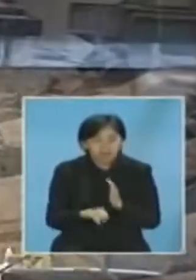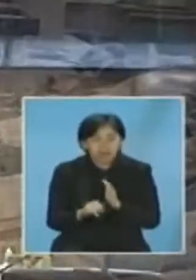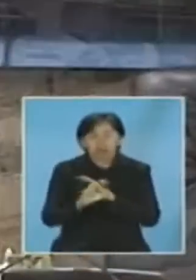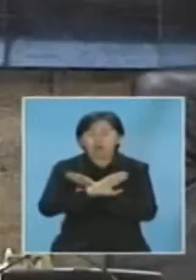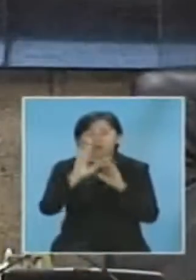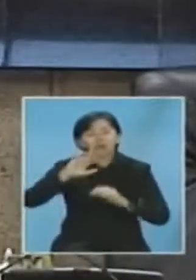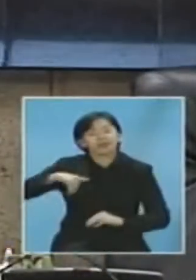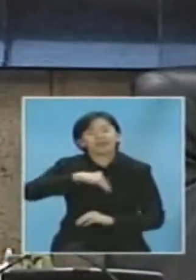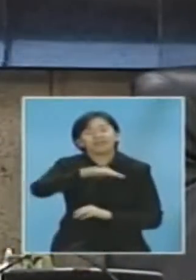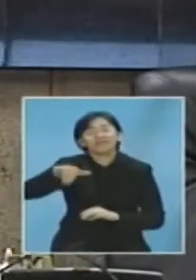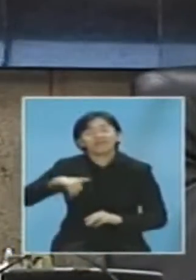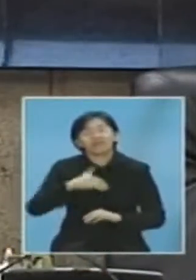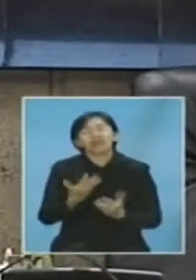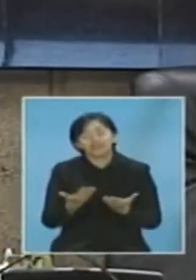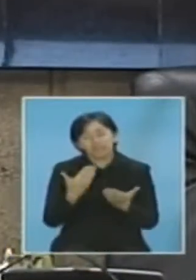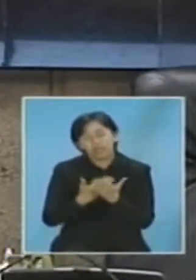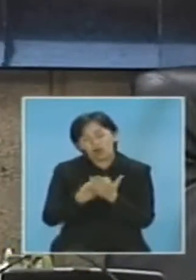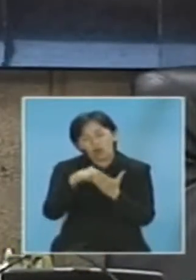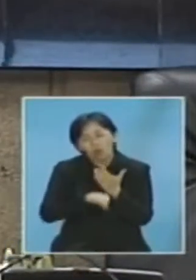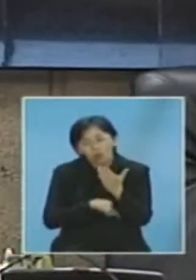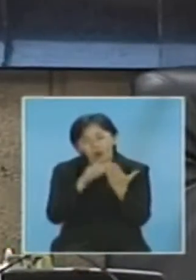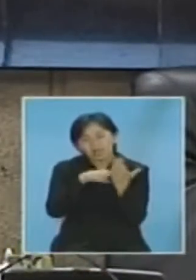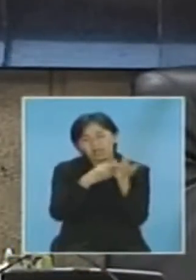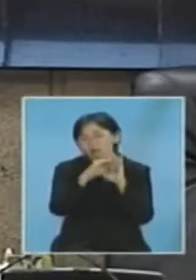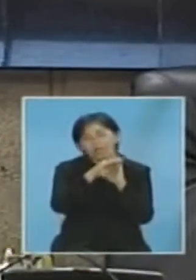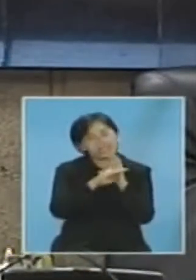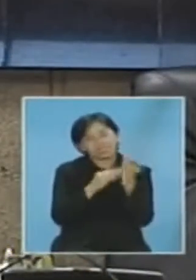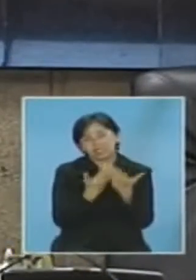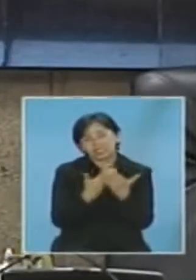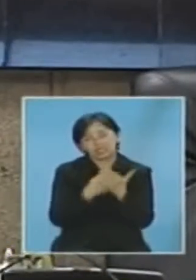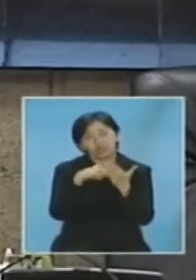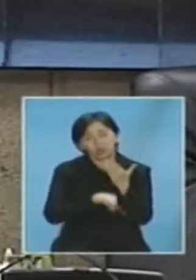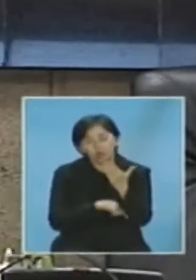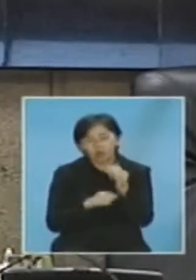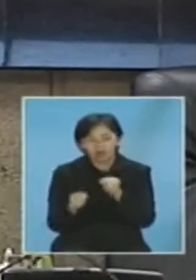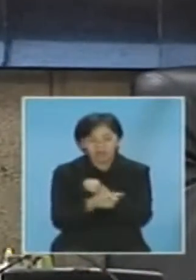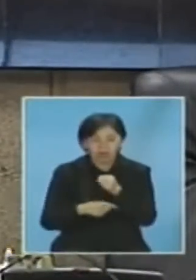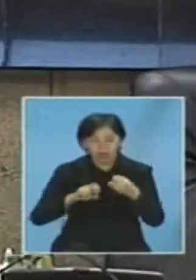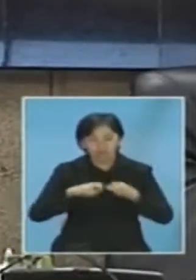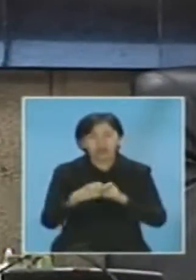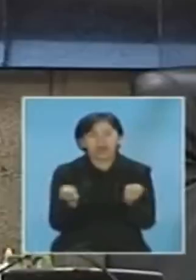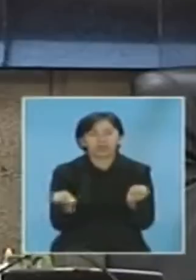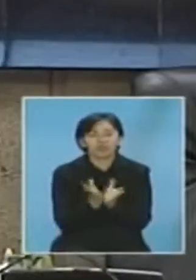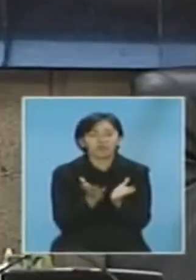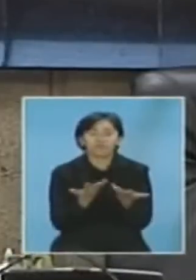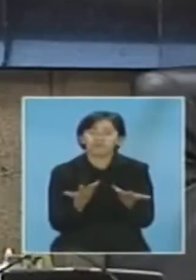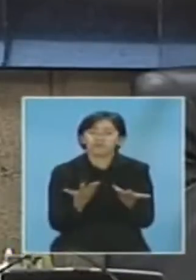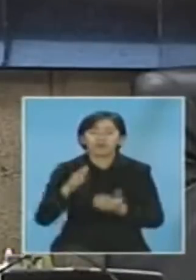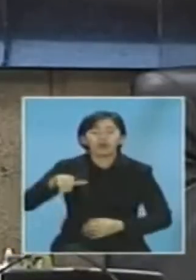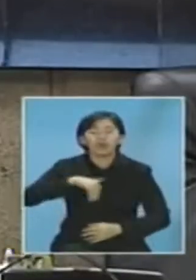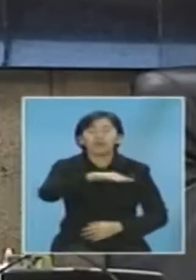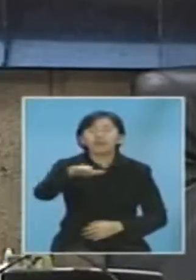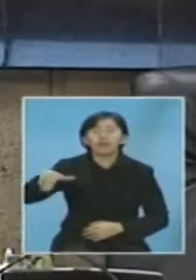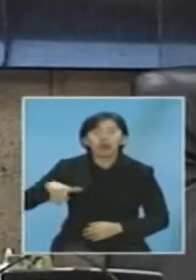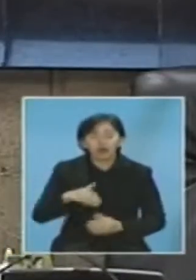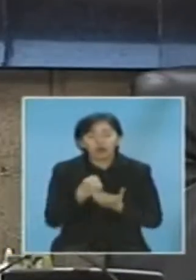ครงการและเป็นทุจริตเชิงนโยบายจนทำให้ชาวนาส่วนใหญ่มีผลกระทบแล้วเราจะช